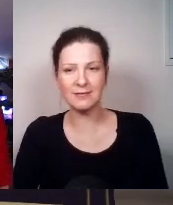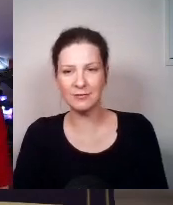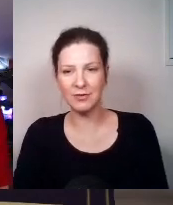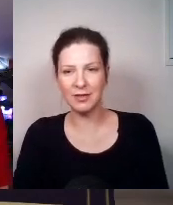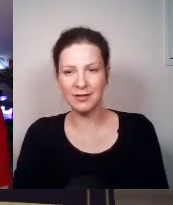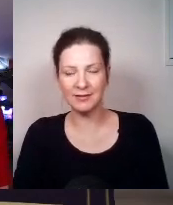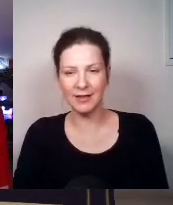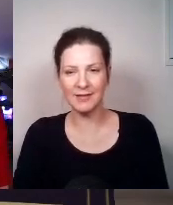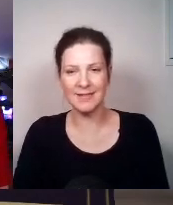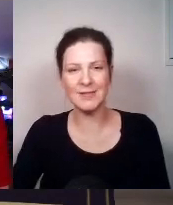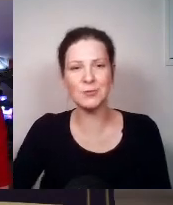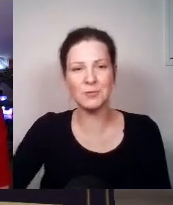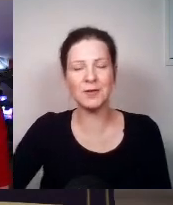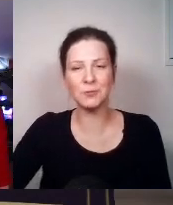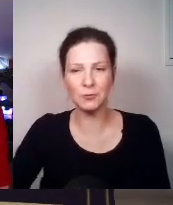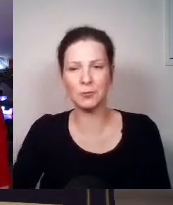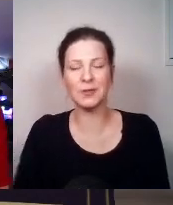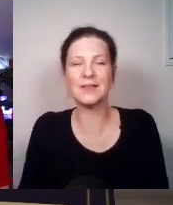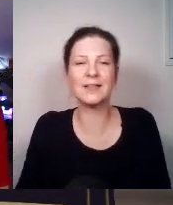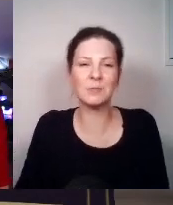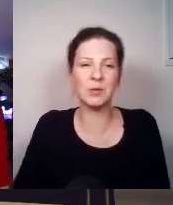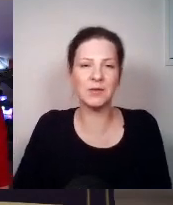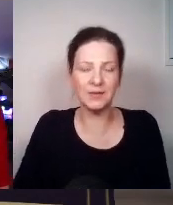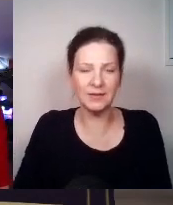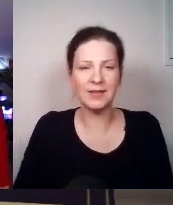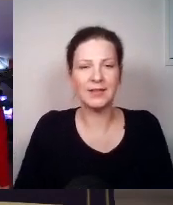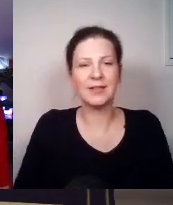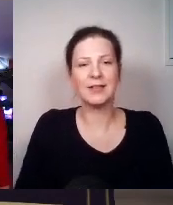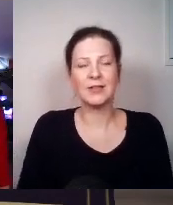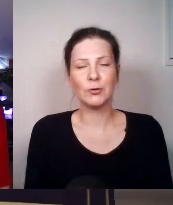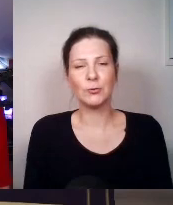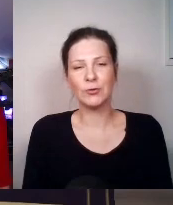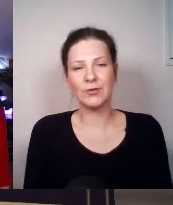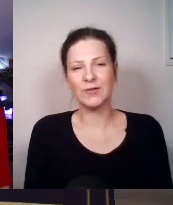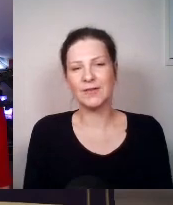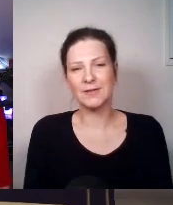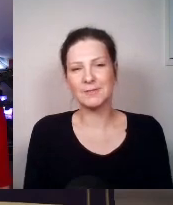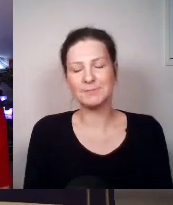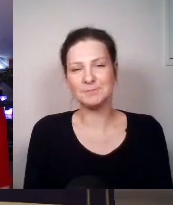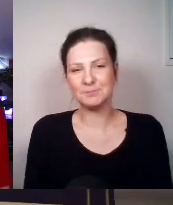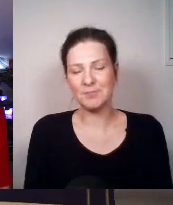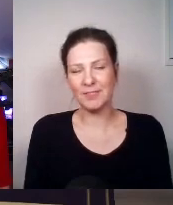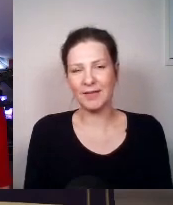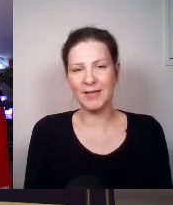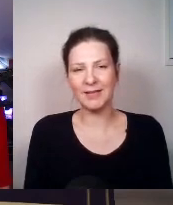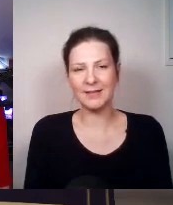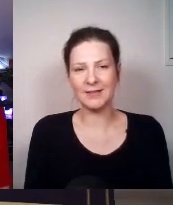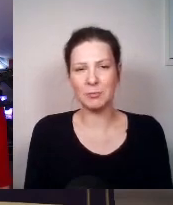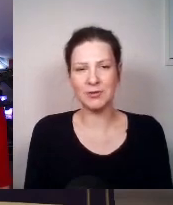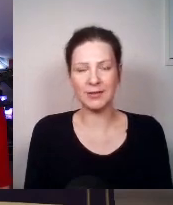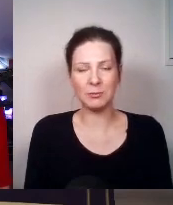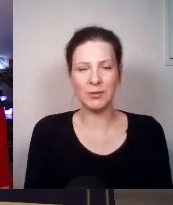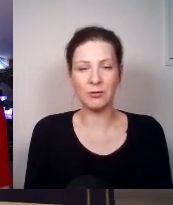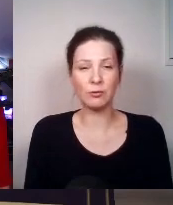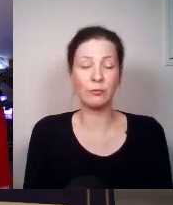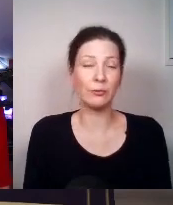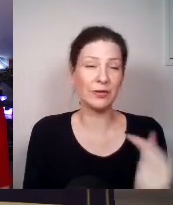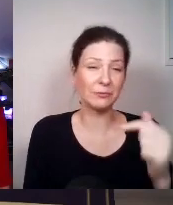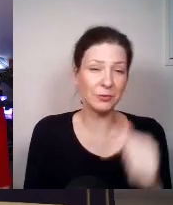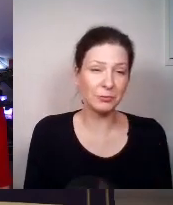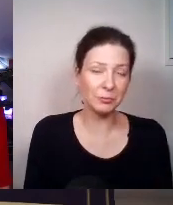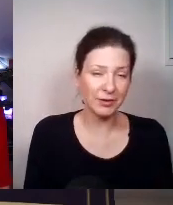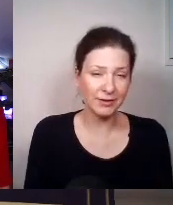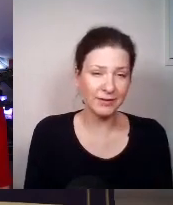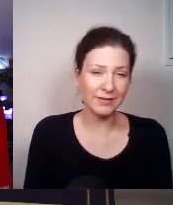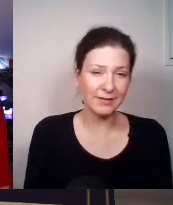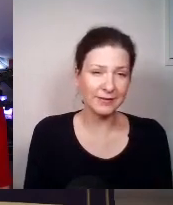Prozess irgendwie in Gang gesetzt und so weiter und so fort. Das ist halt nicht passiert. Und wir hatten die doppelte Republikausrufung. Ich